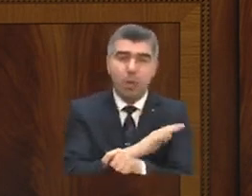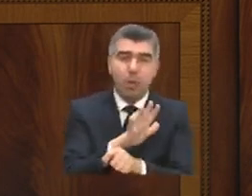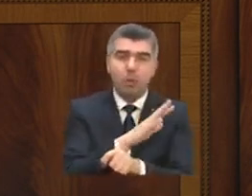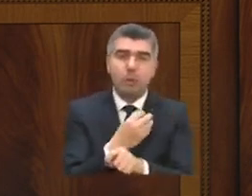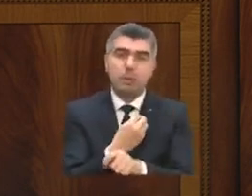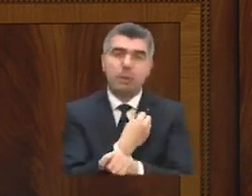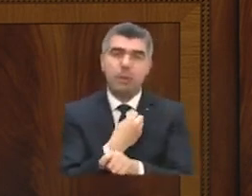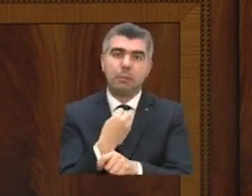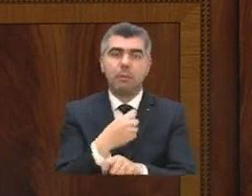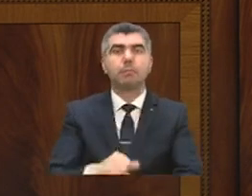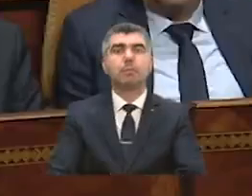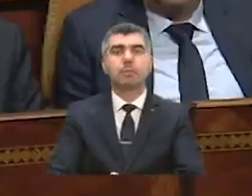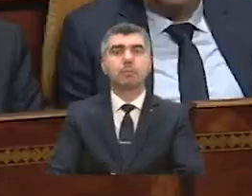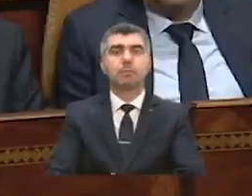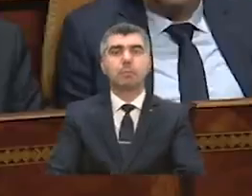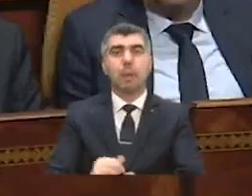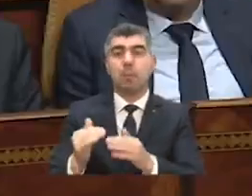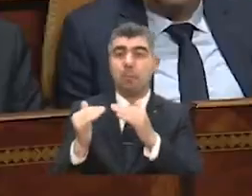الصحية.